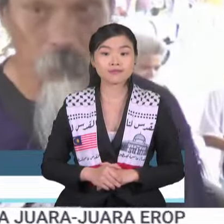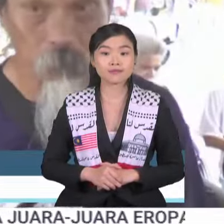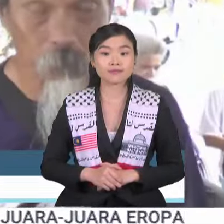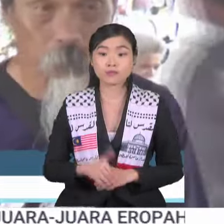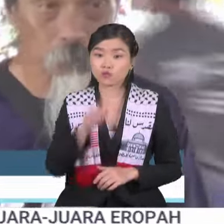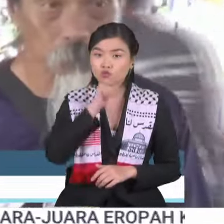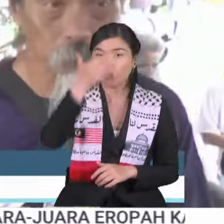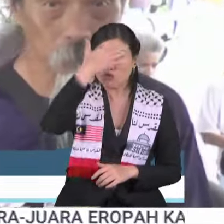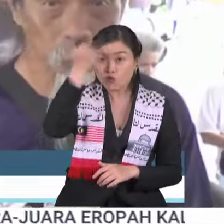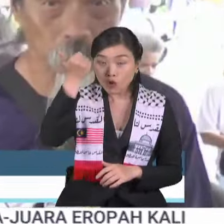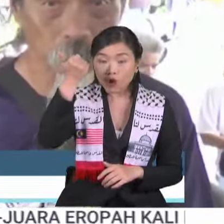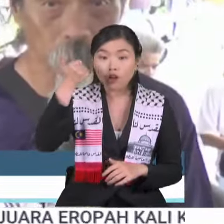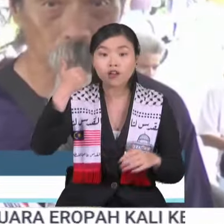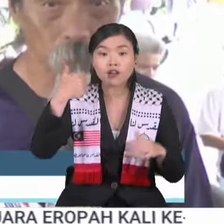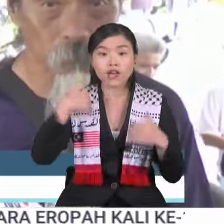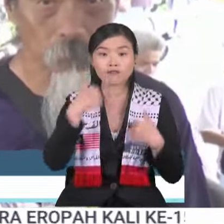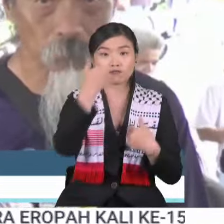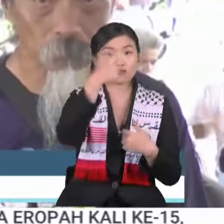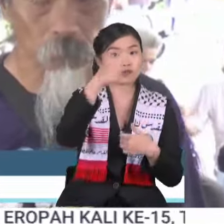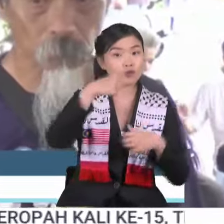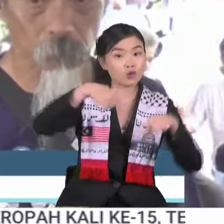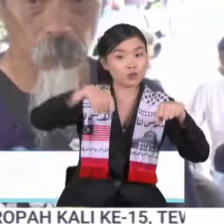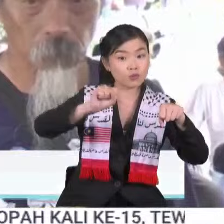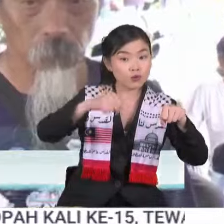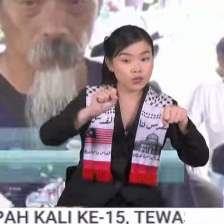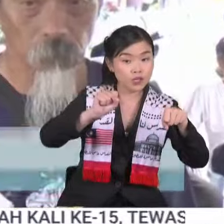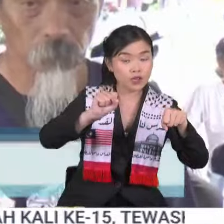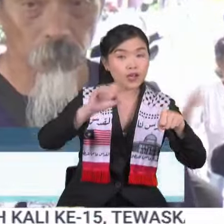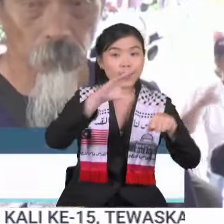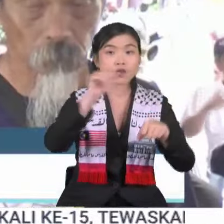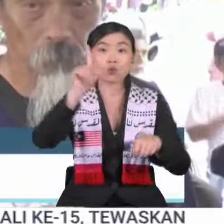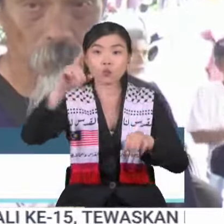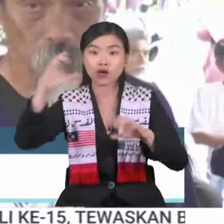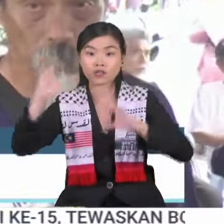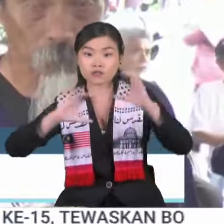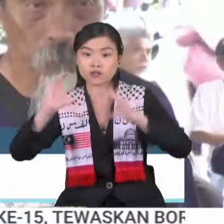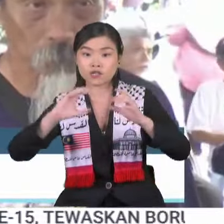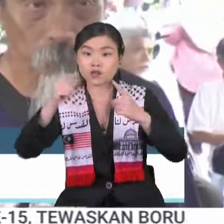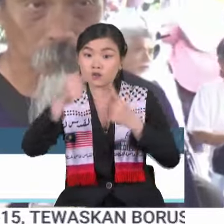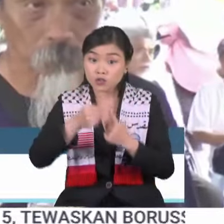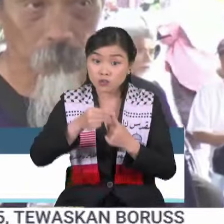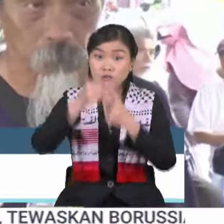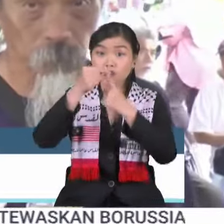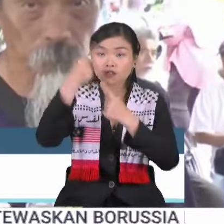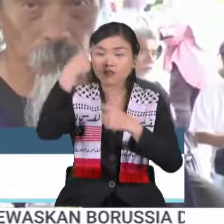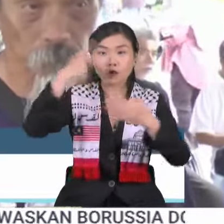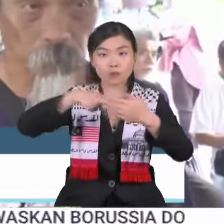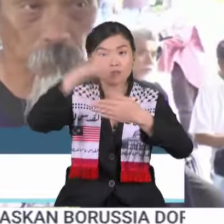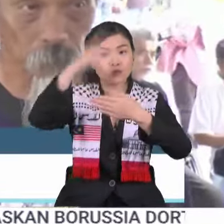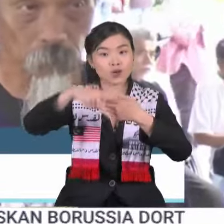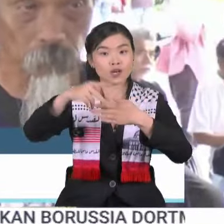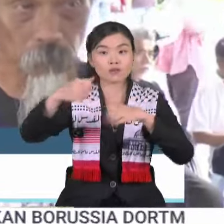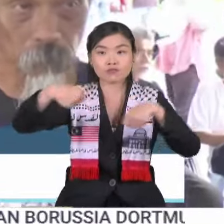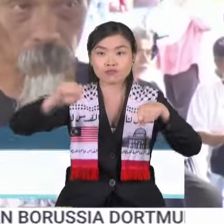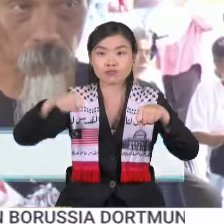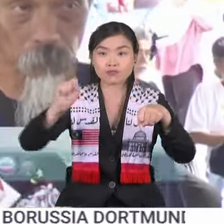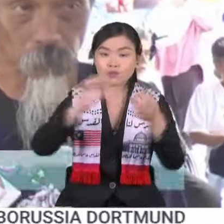Jangan lupa 10 biji motor dan juga sebuah kereta. Yang ini khas untuk program Bike Week saja.